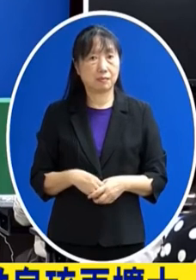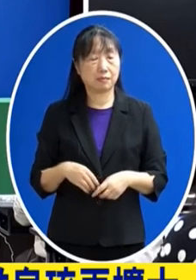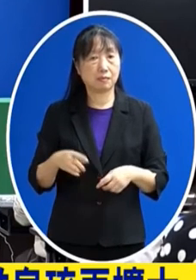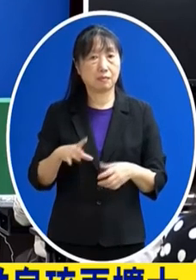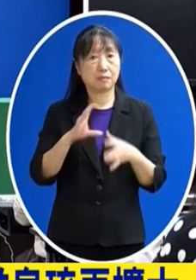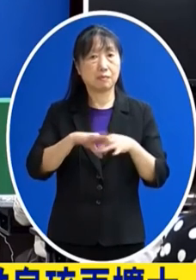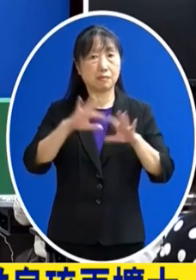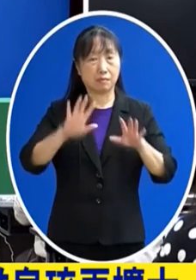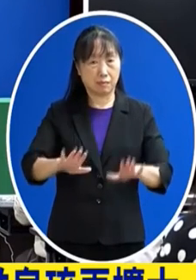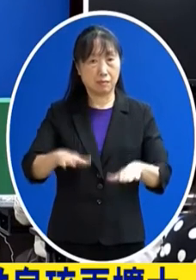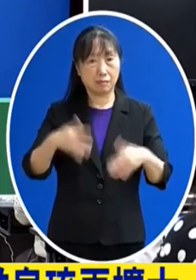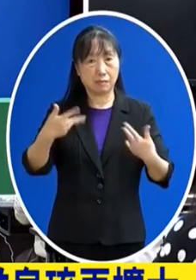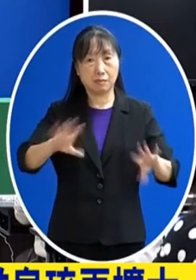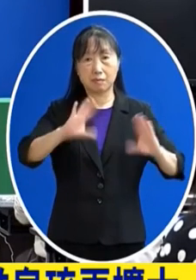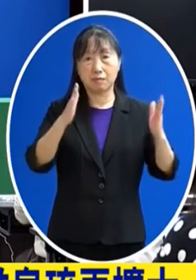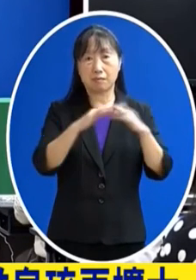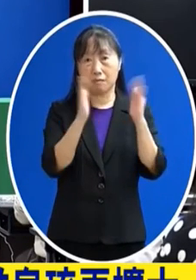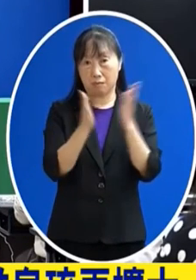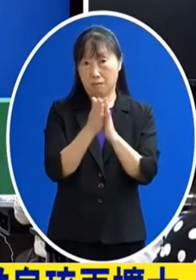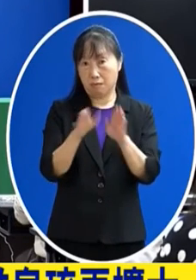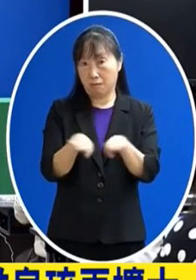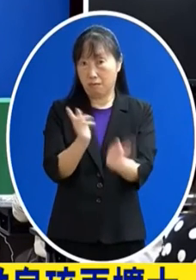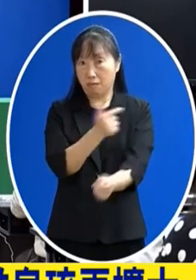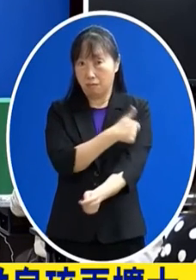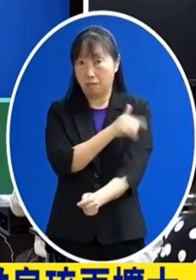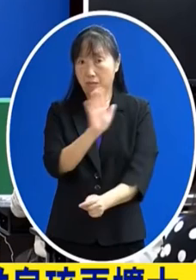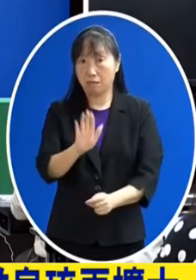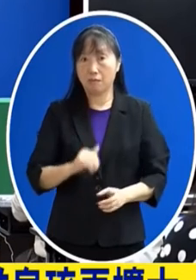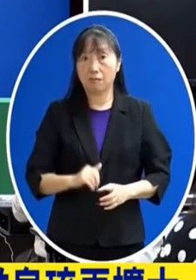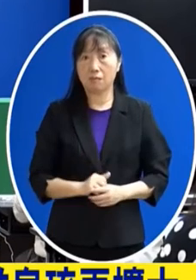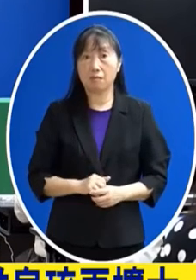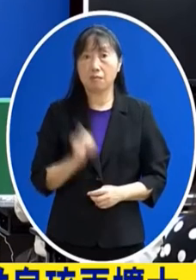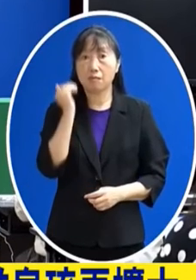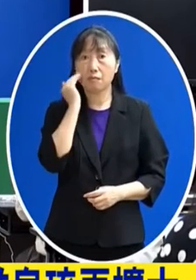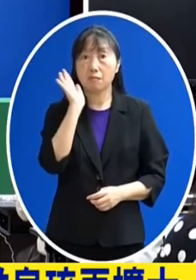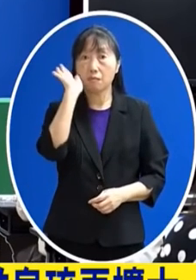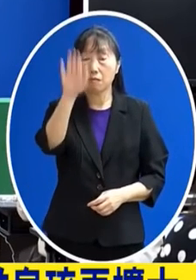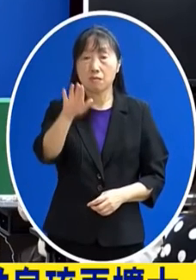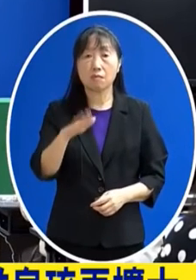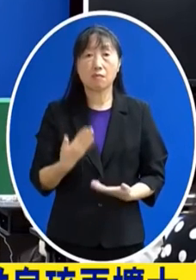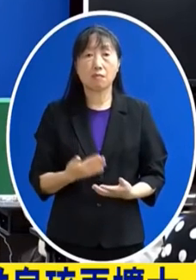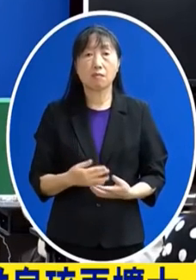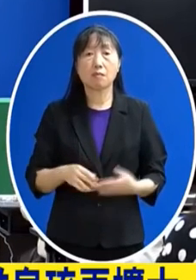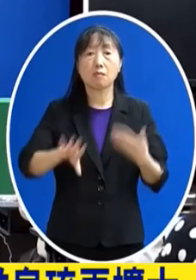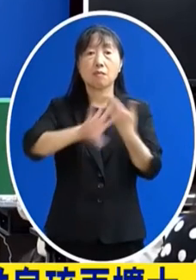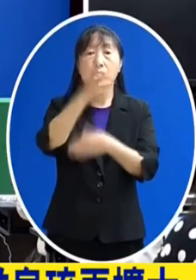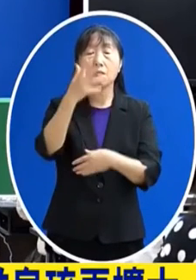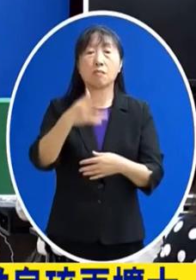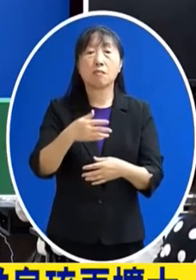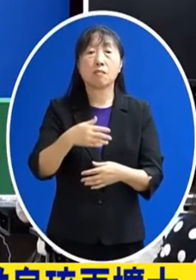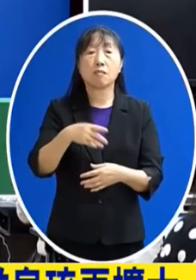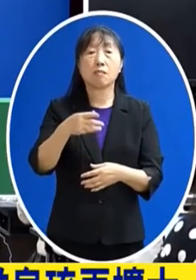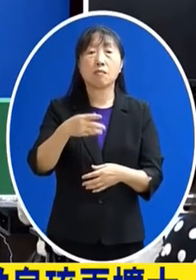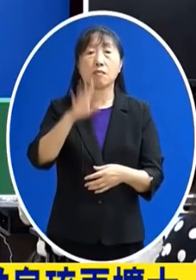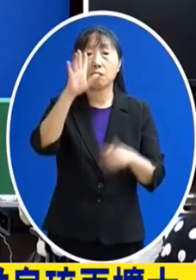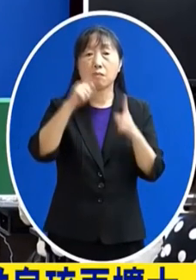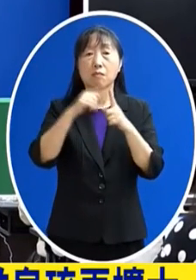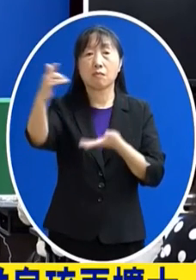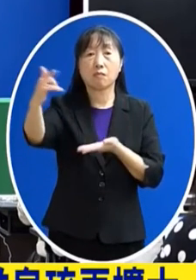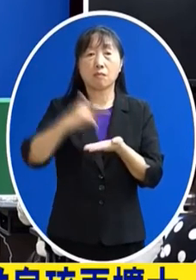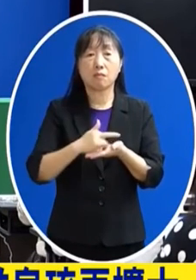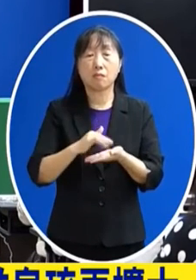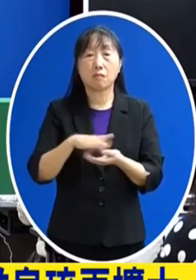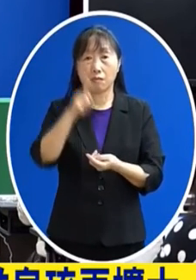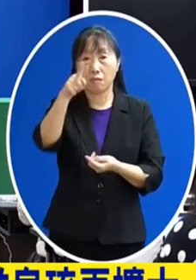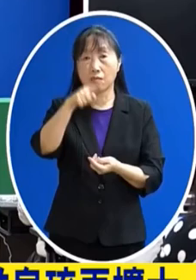因为现在有很多国家都已经陆续开打疫苗了嘛，那之后如果说有就是国外的旅客来台湾，那有就是提出